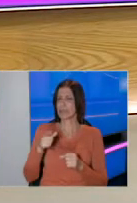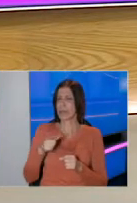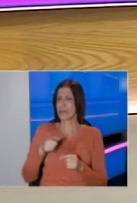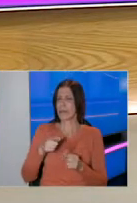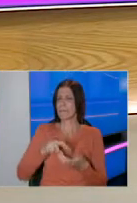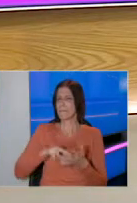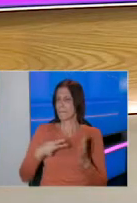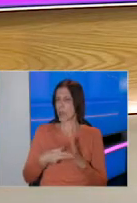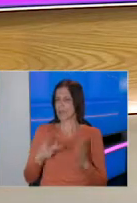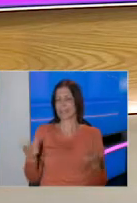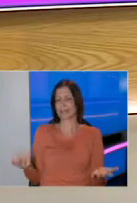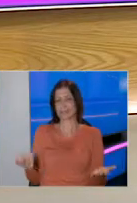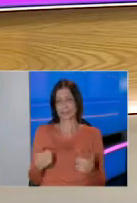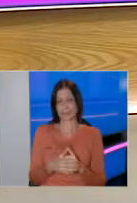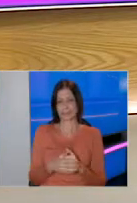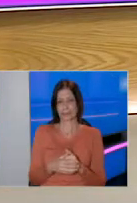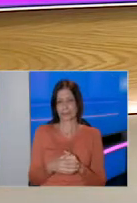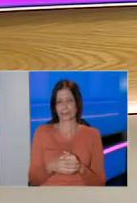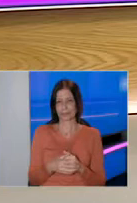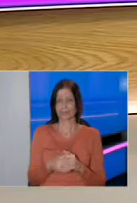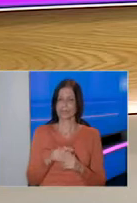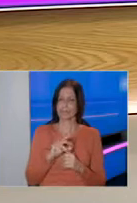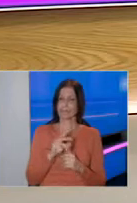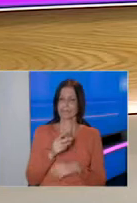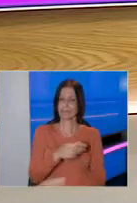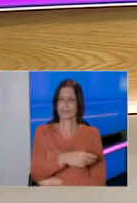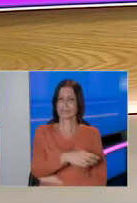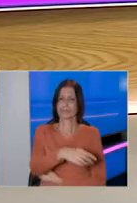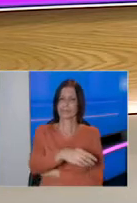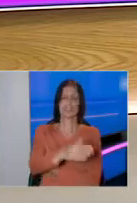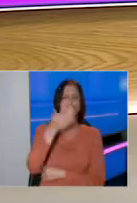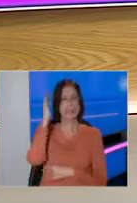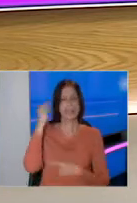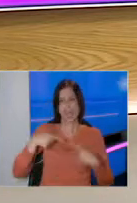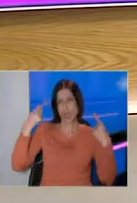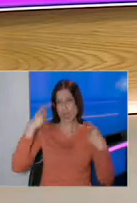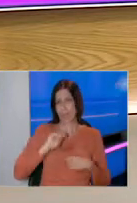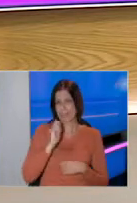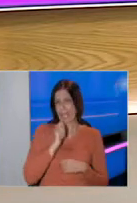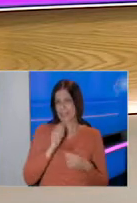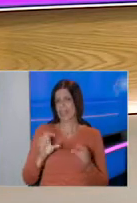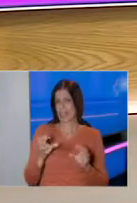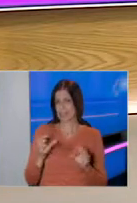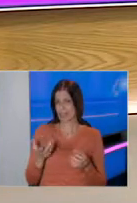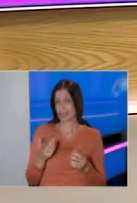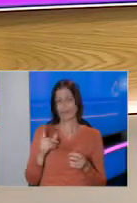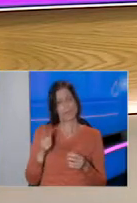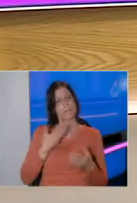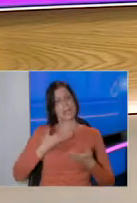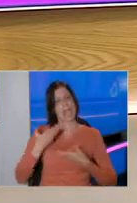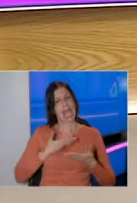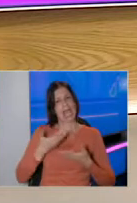אתם יודעים, זה יאיר לפיד. אגב, כחול, יאיר לפיד היום מתראיין בגלי צהל